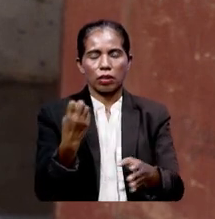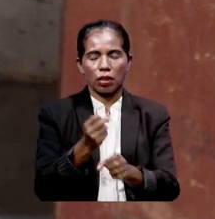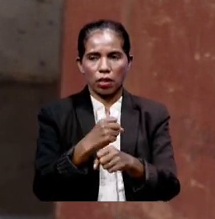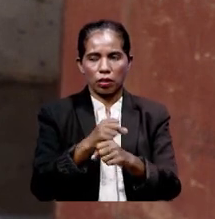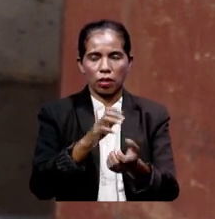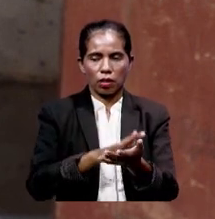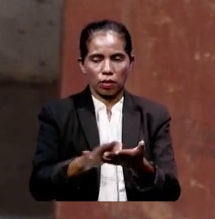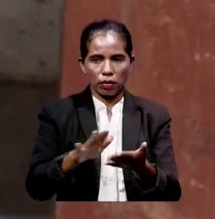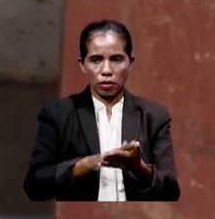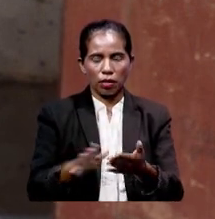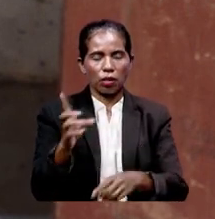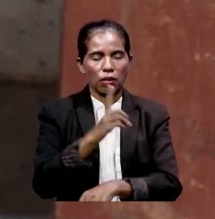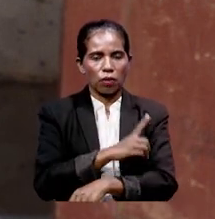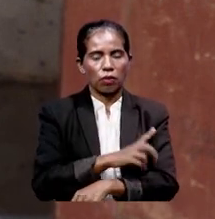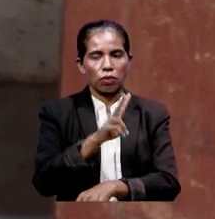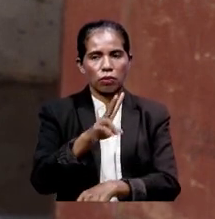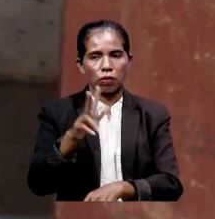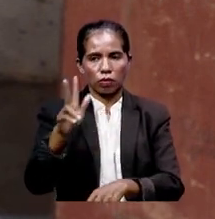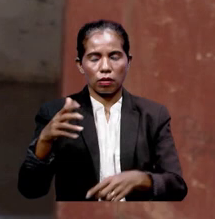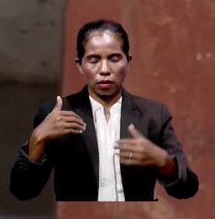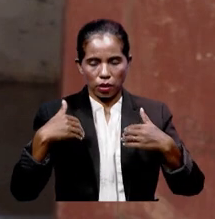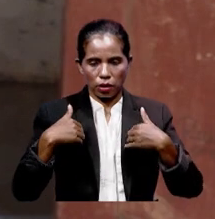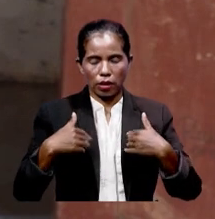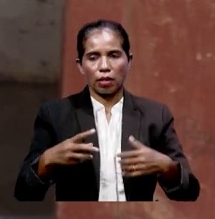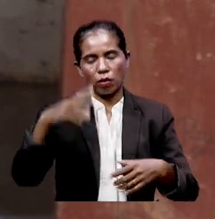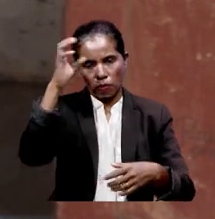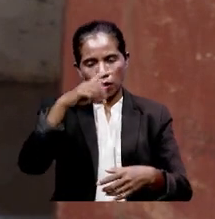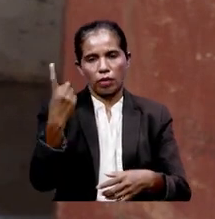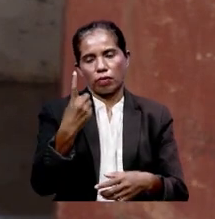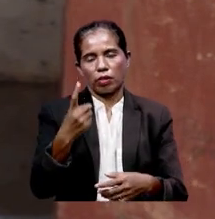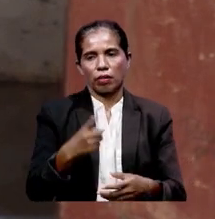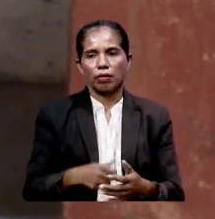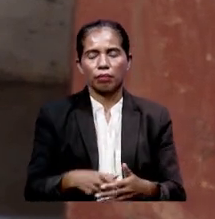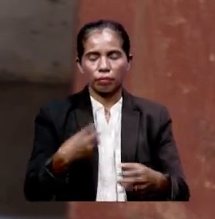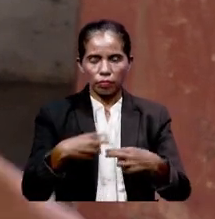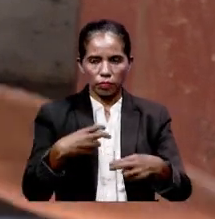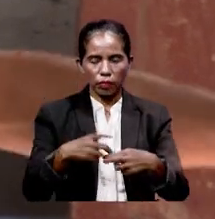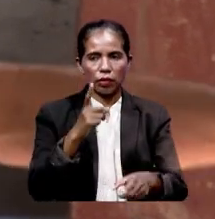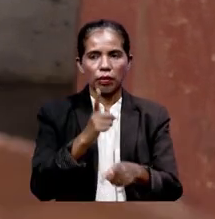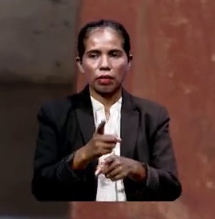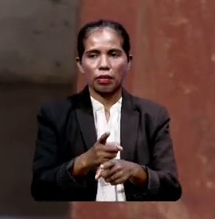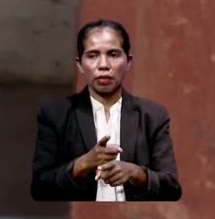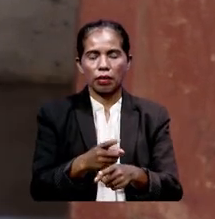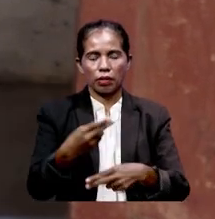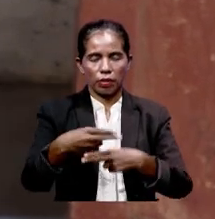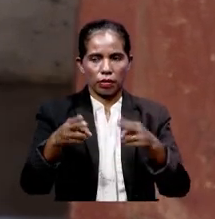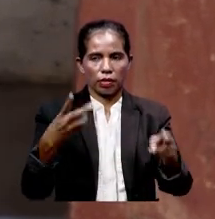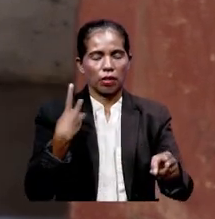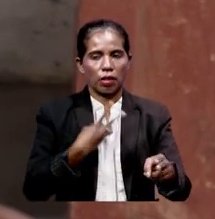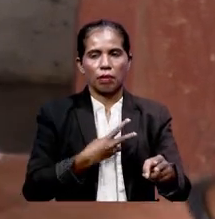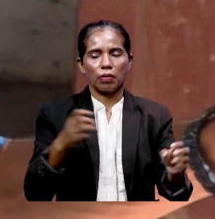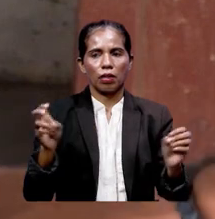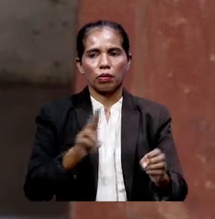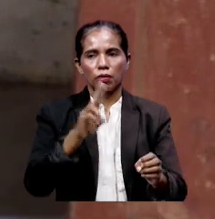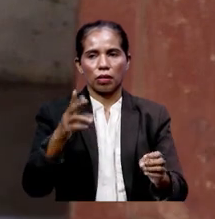mas lato loro rua lorong tolu mai musta afal dan sana aku ora idene mak susar woi tuane tuir lono salah balu nebe ami la uza mas